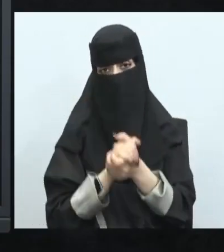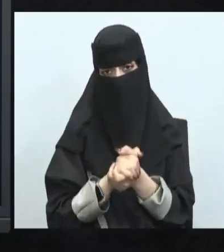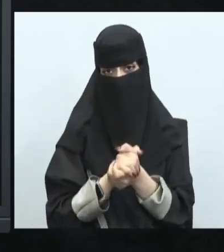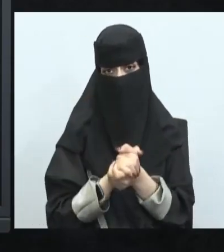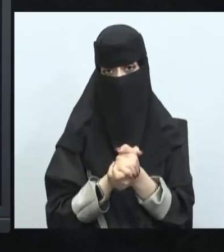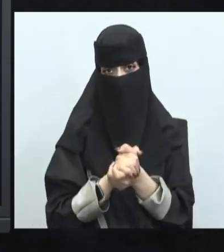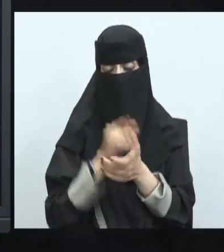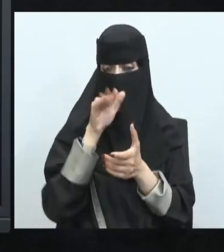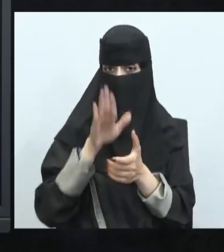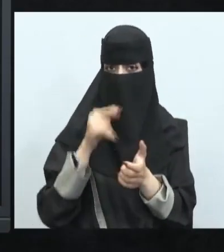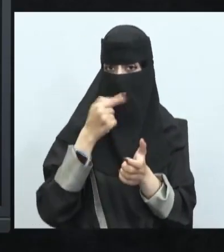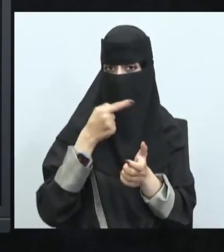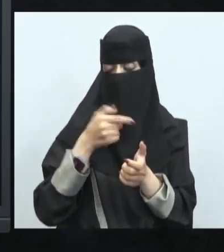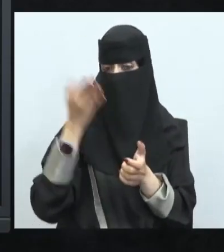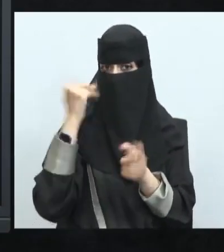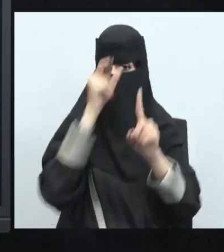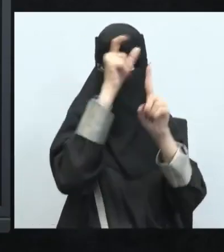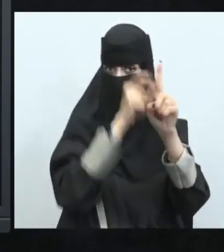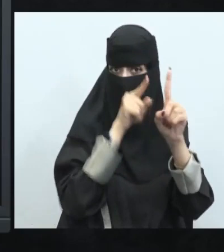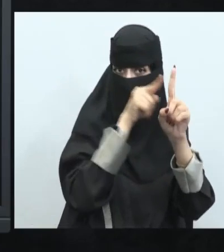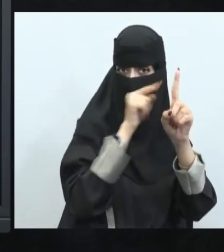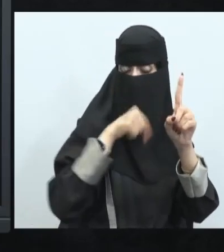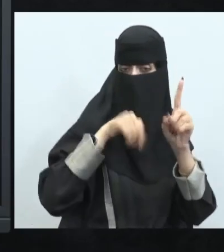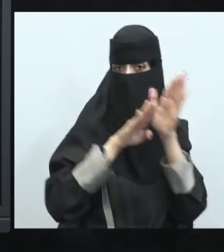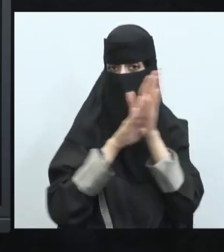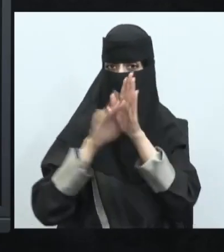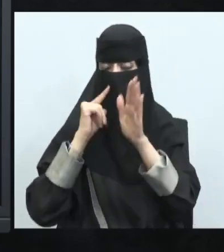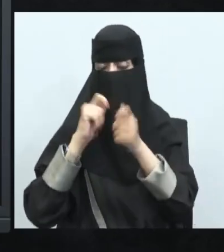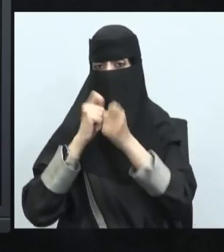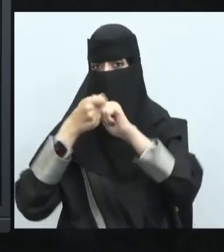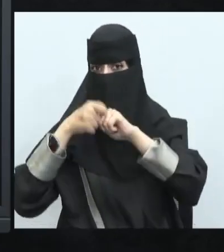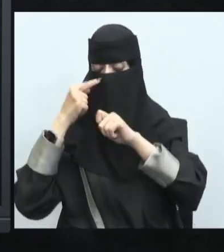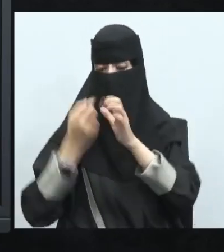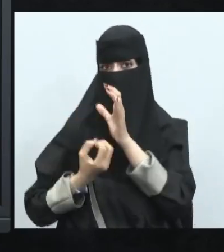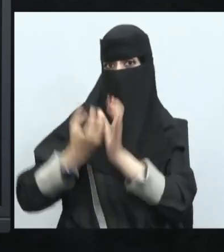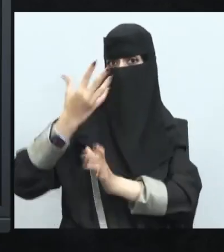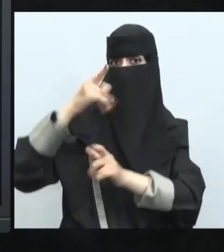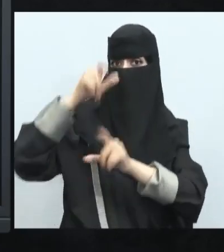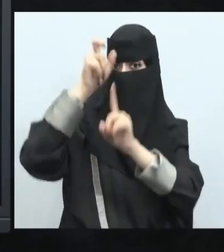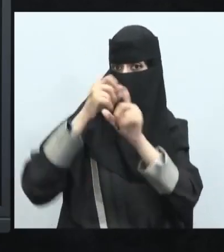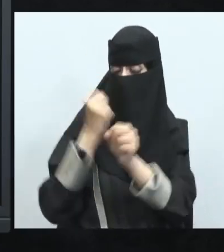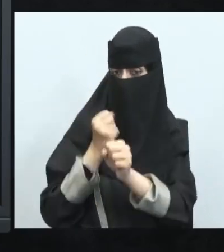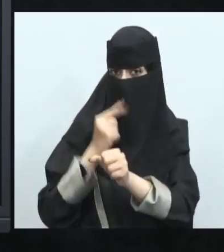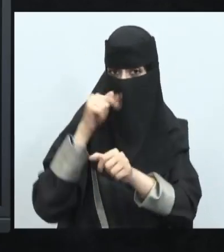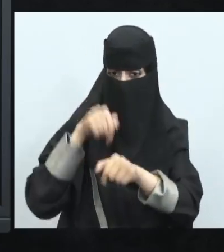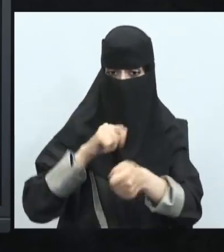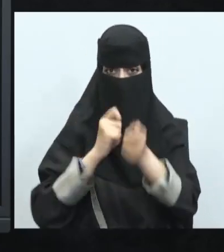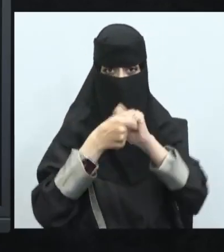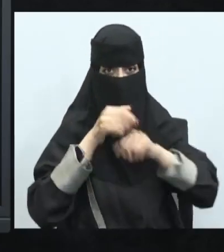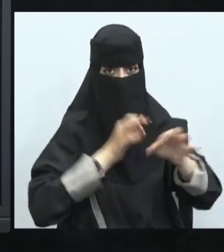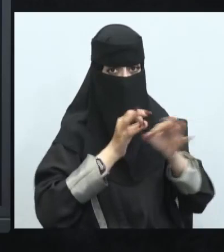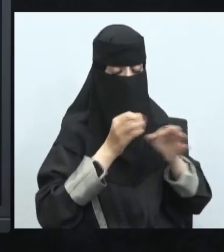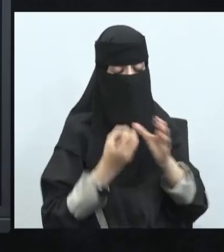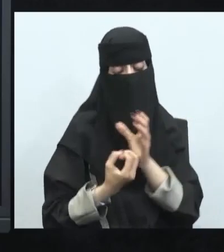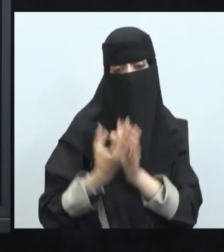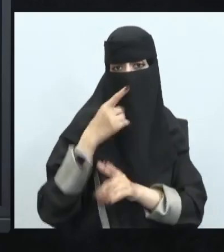مقاومه تغيير حينما يتفاجا الموظف في يوم ما ان هناك تغيير في السياسه مفاجئ ودون مثلا